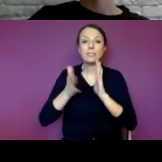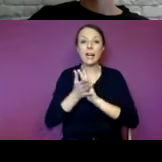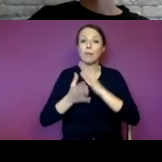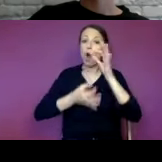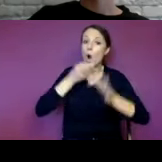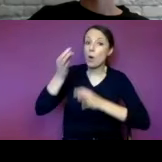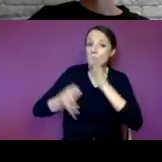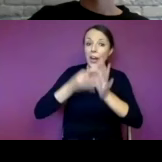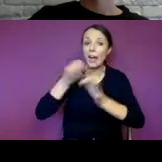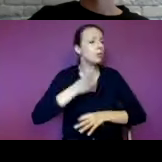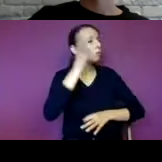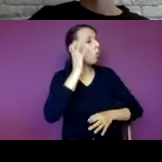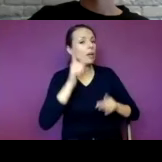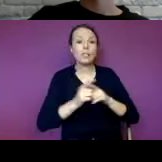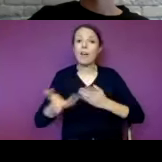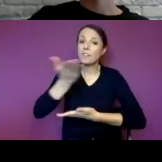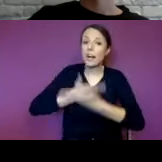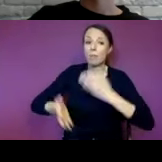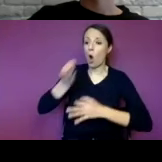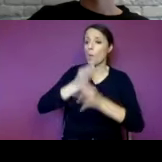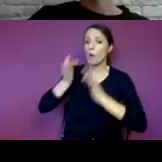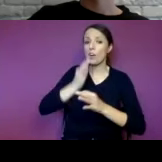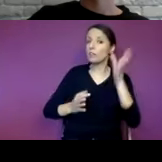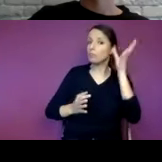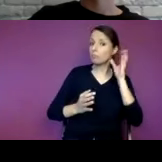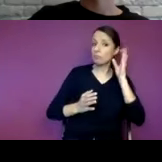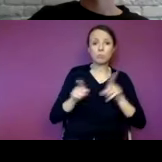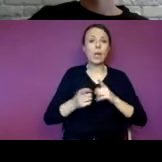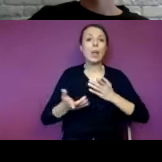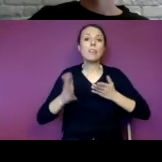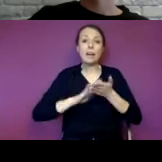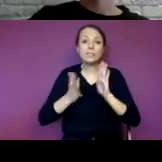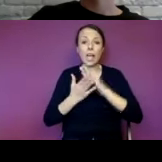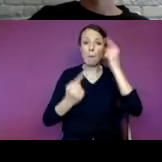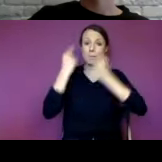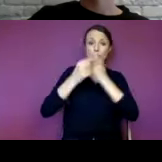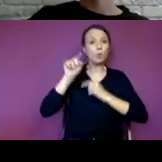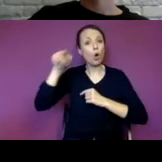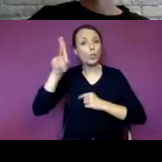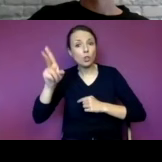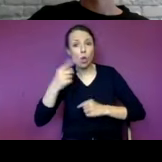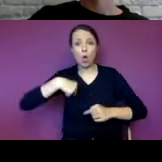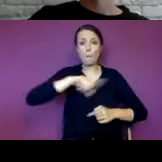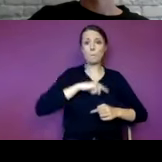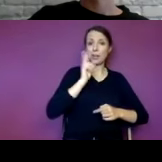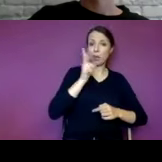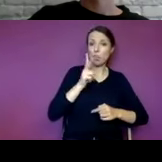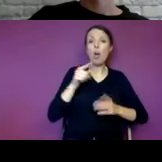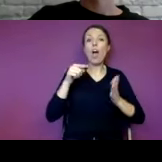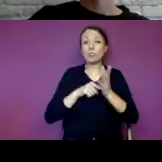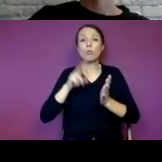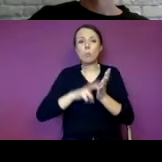tym, jak my o sobie nawzajem myślimy. I ten brak okazji do spotkania, czy ten brak okazji do wymiany tych narracji i